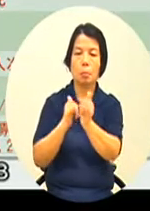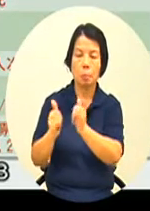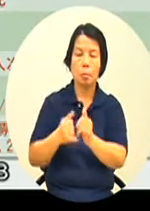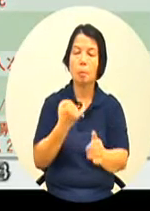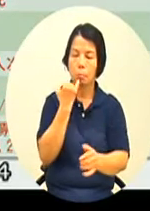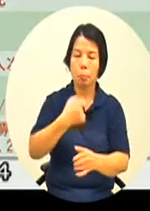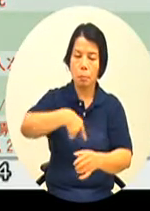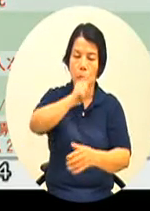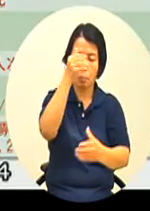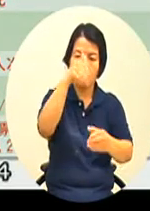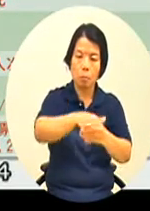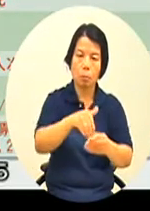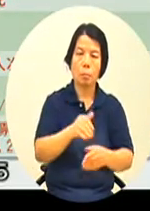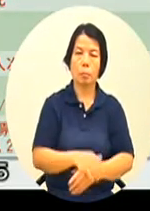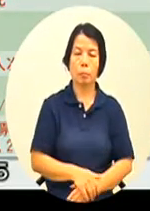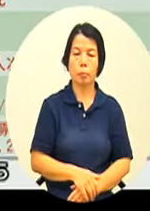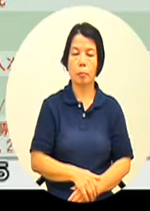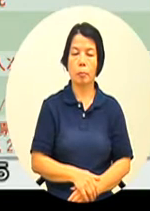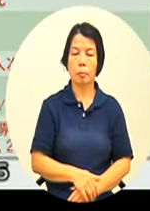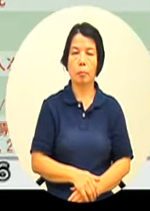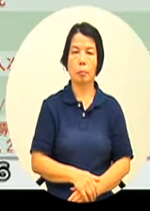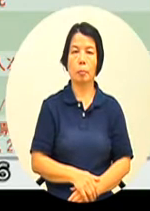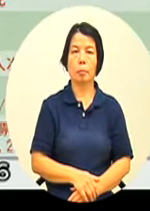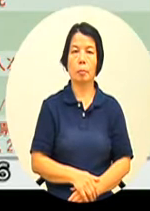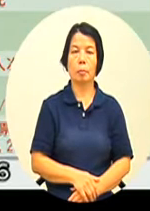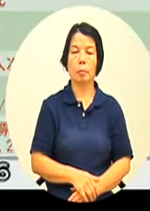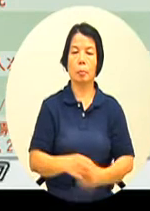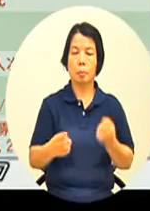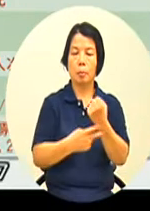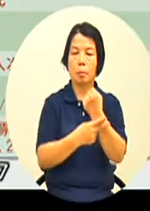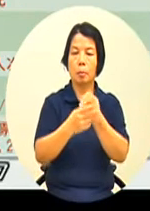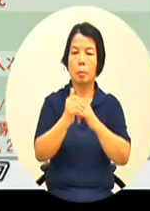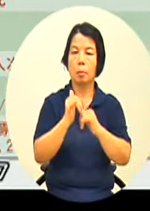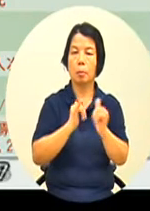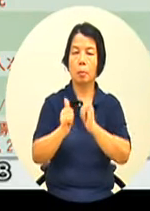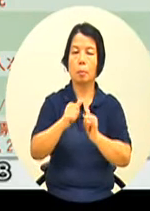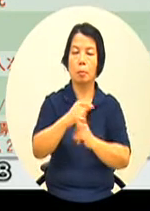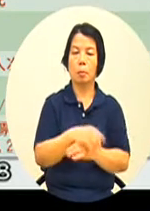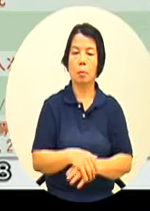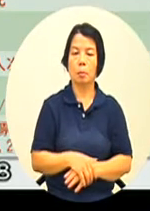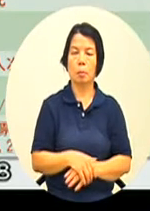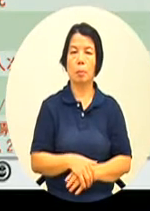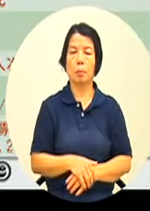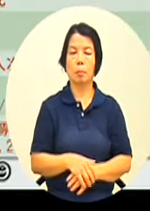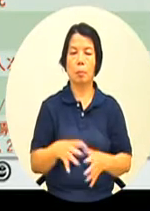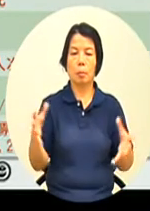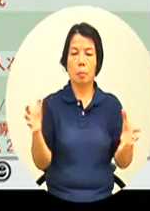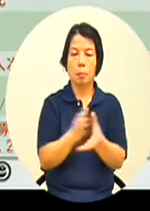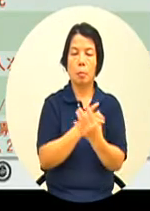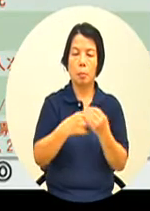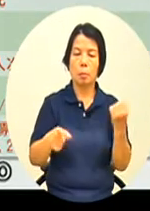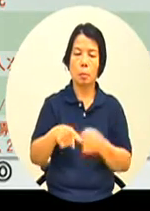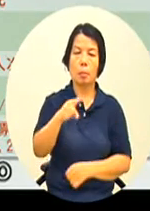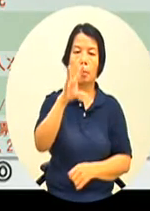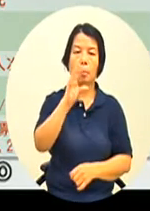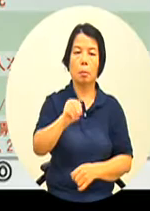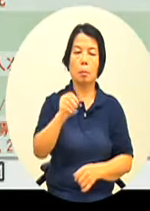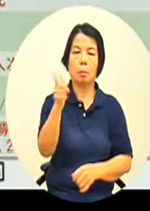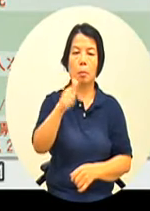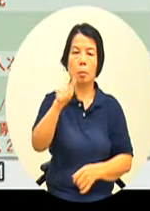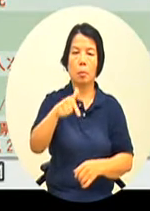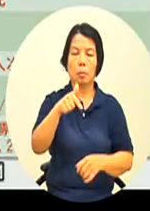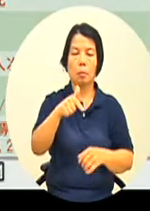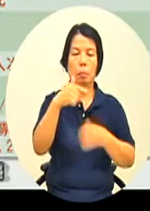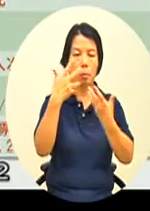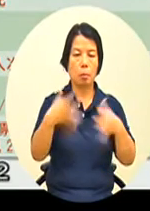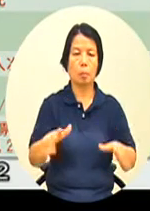票啊。当地呢，总共里民加起来了哈，18加起来有16000多人啊。